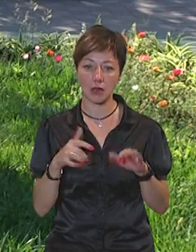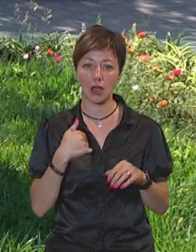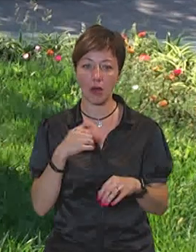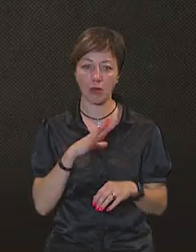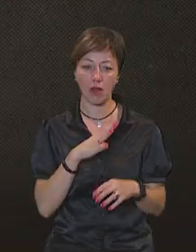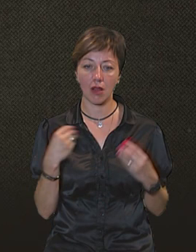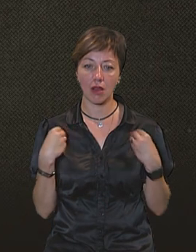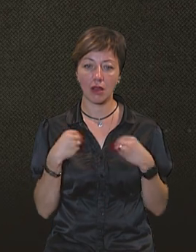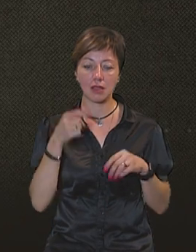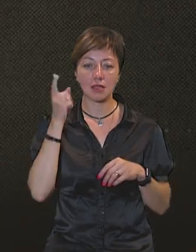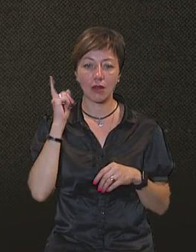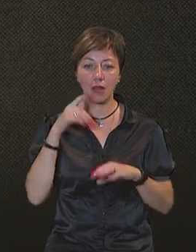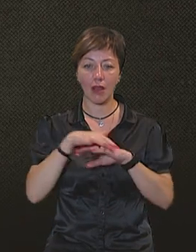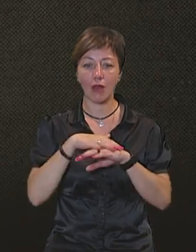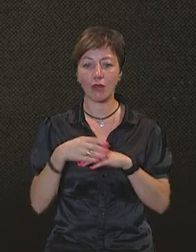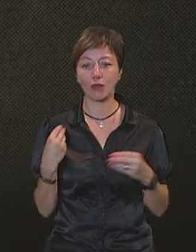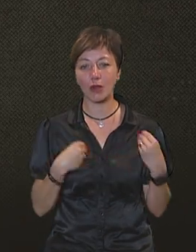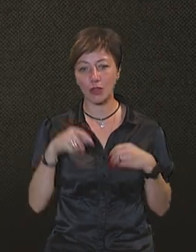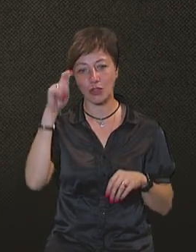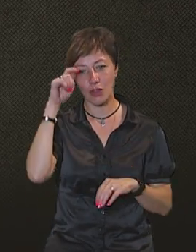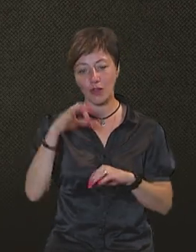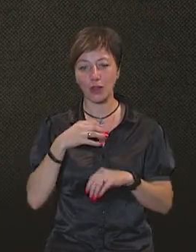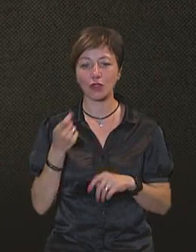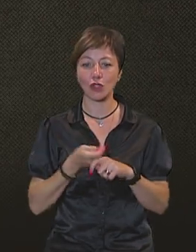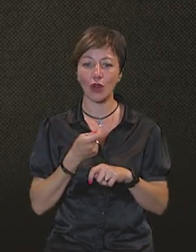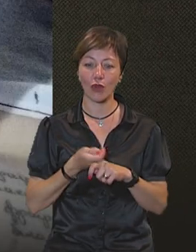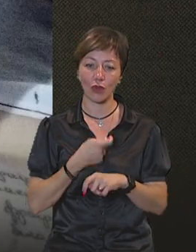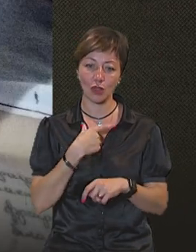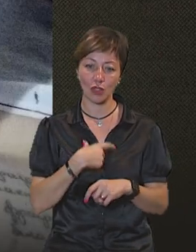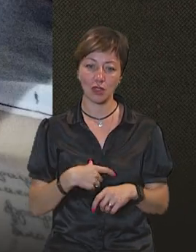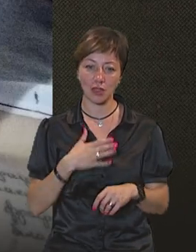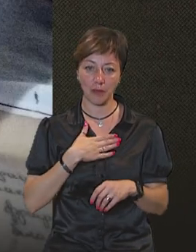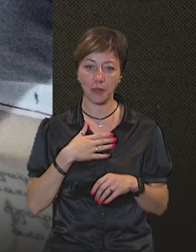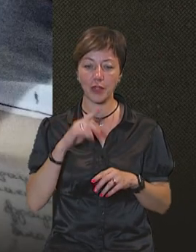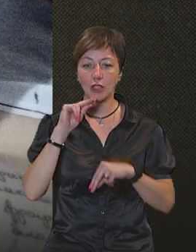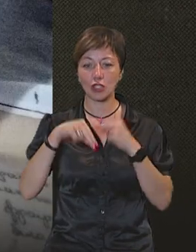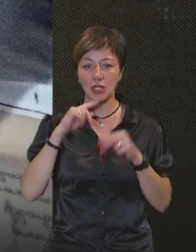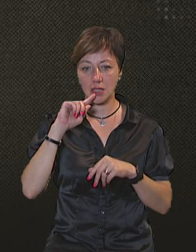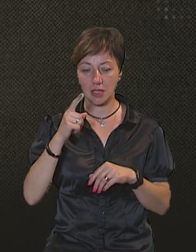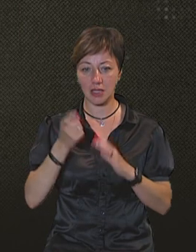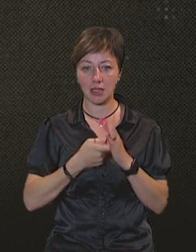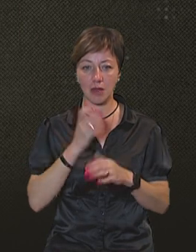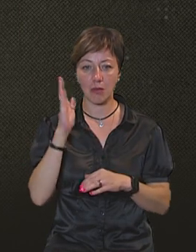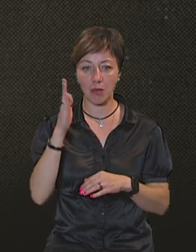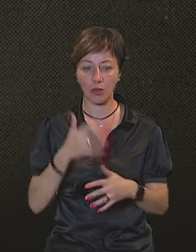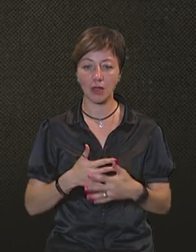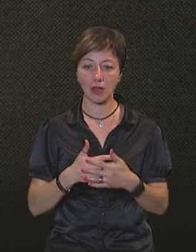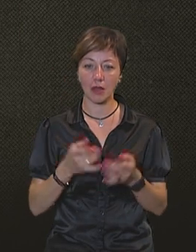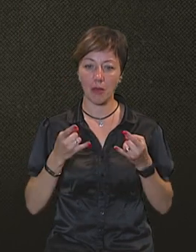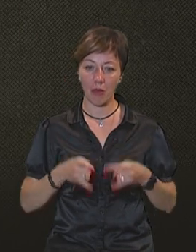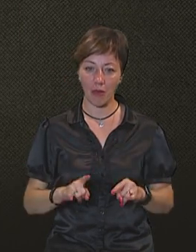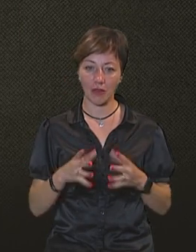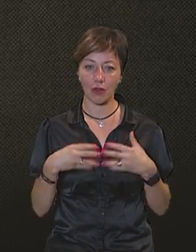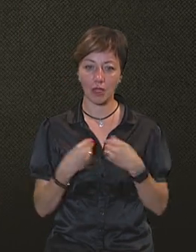в старовинному народному вбранні, чоловік був в сорочці, вишитій мною. Через рік подружжя дізналося про майбутнє поповнення в